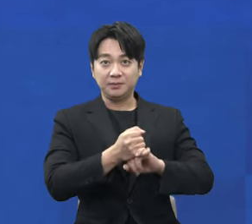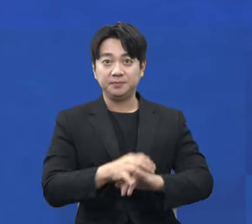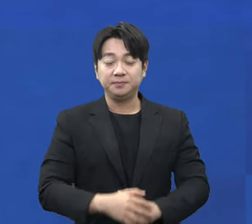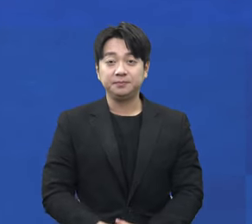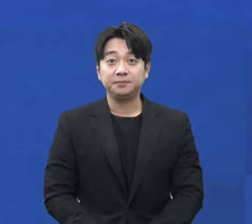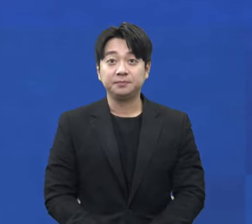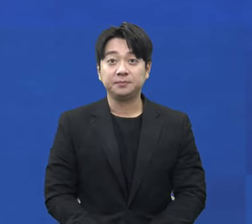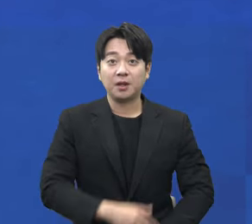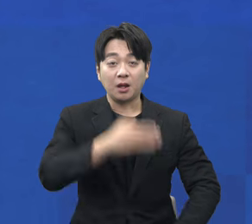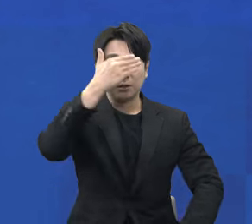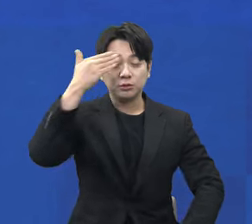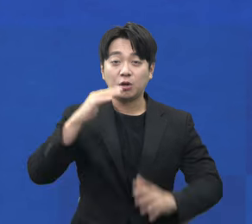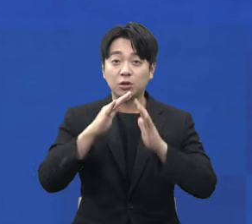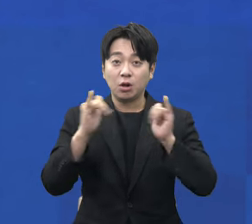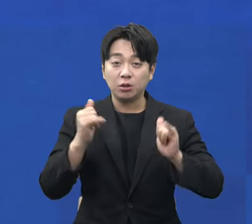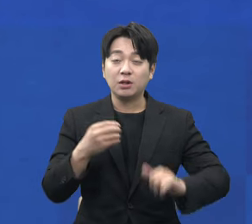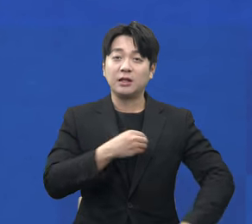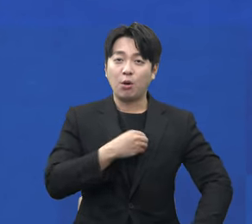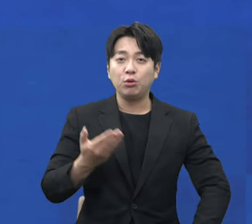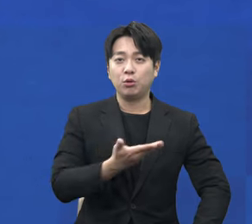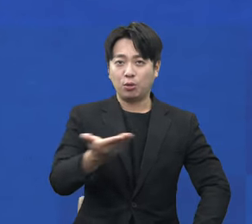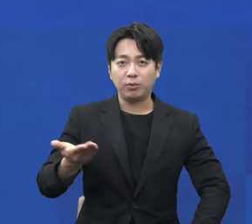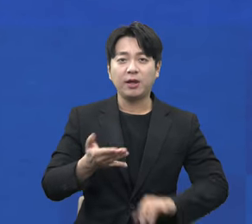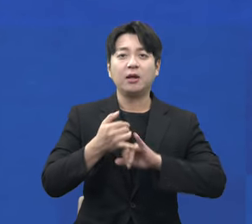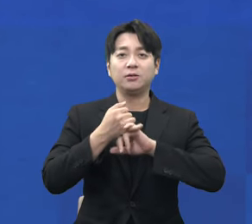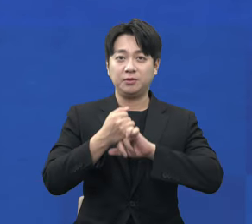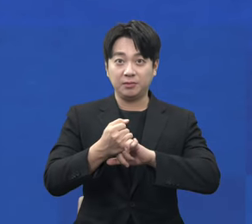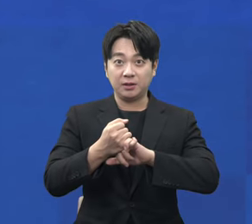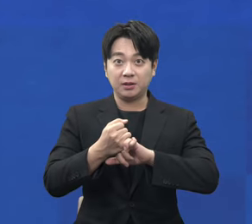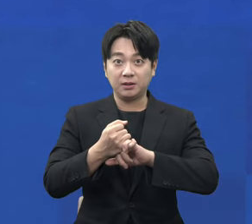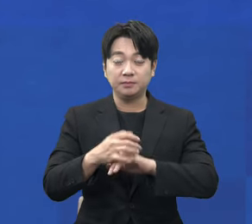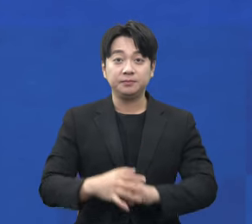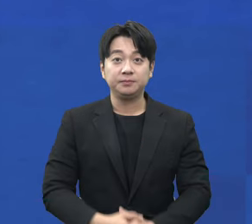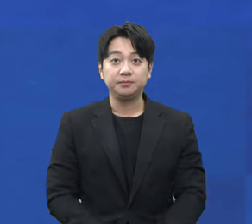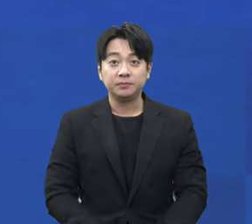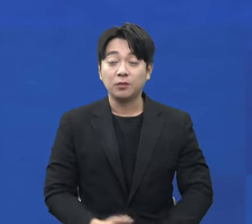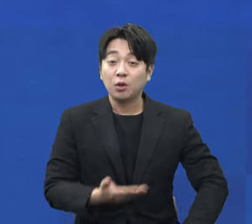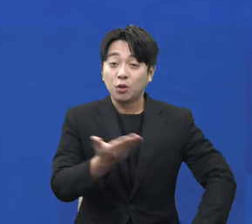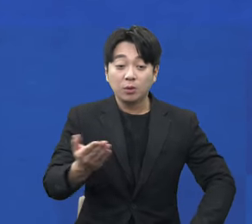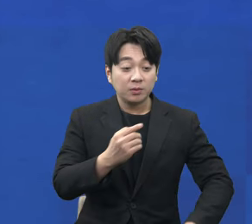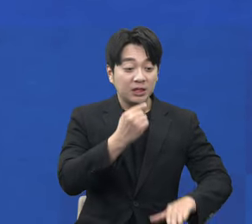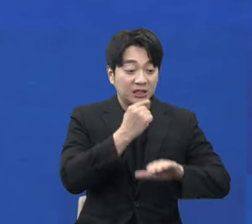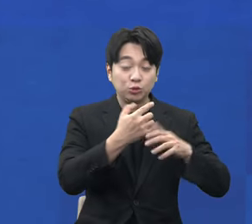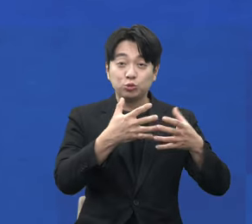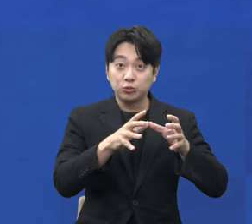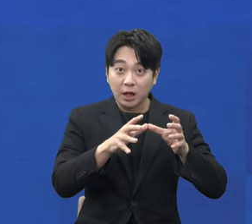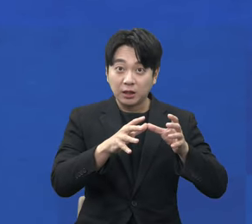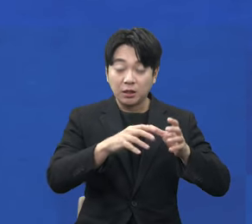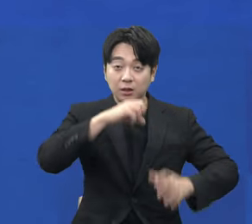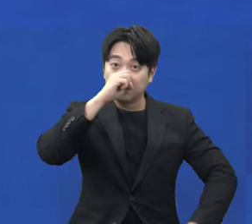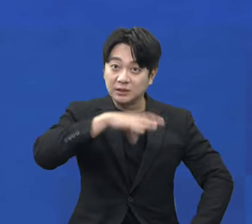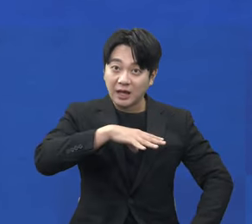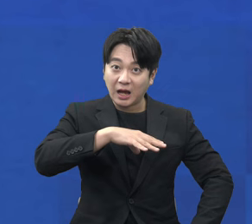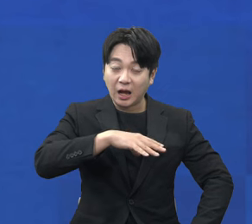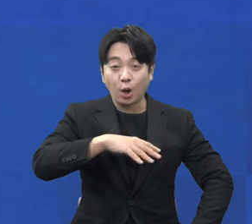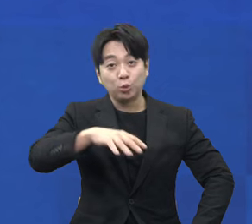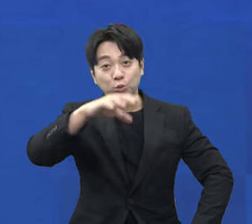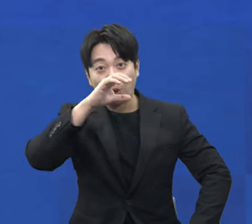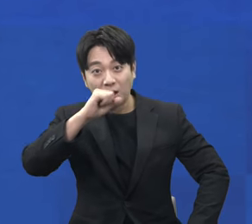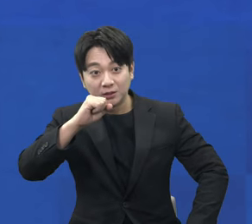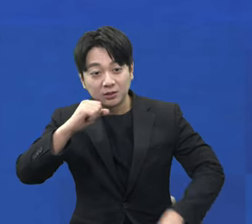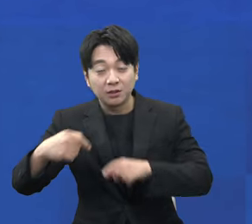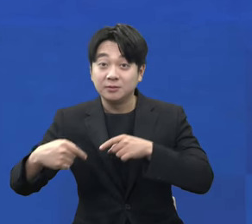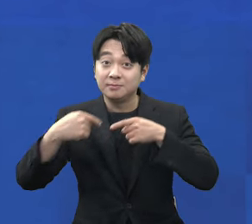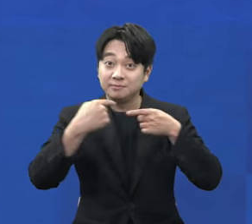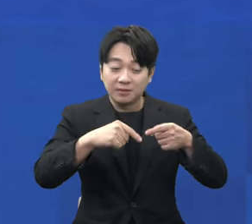당원 동지들께도 약속드립니다. 우리 민주당 입당 왜 했습니까? 그냥 민주당이 좋아서 조금 더 나은 세상을 바래서